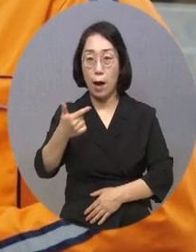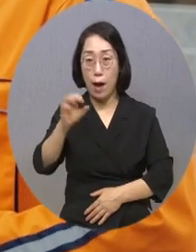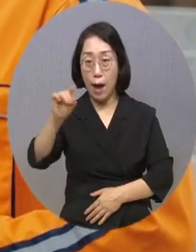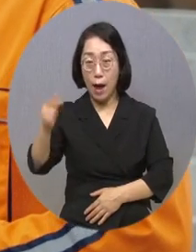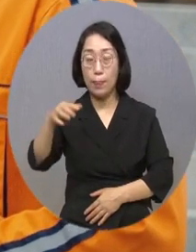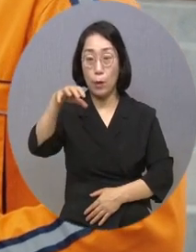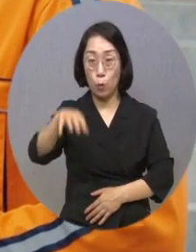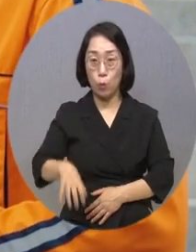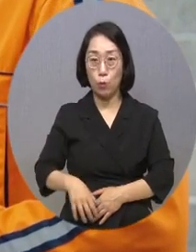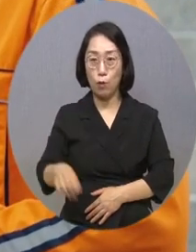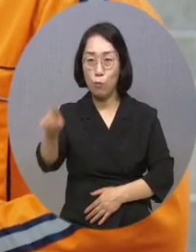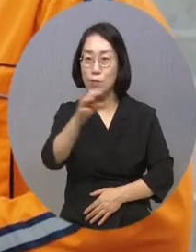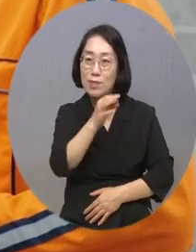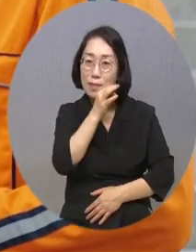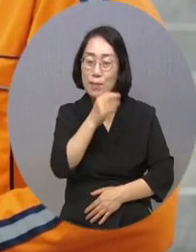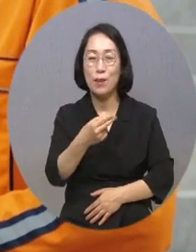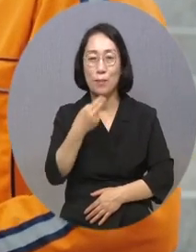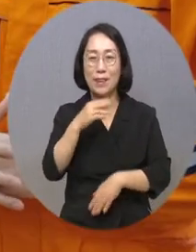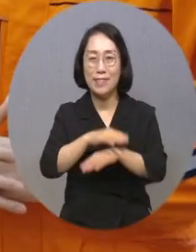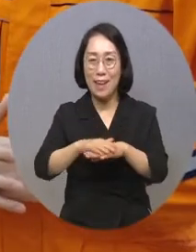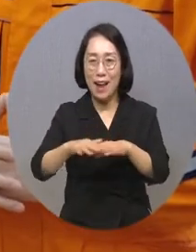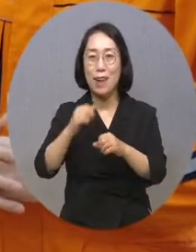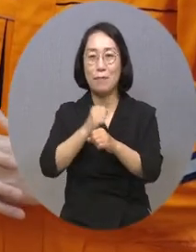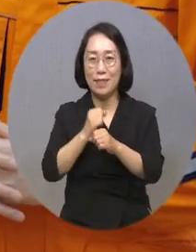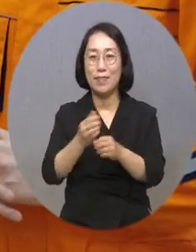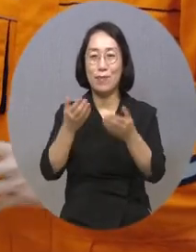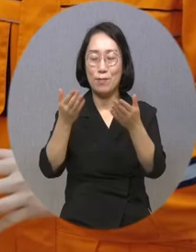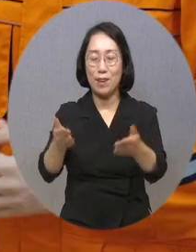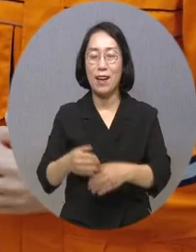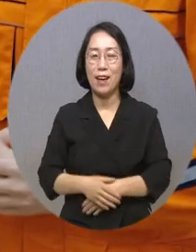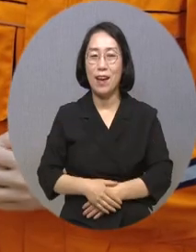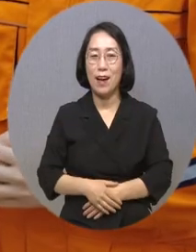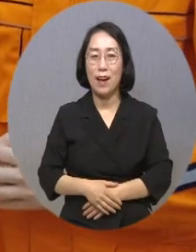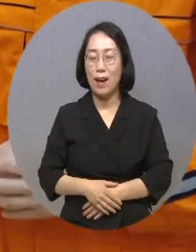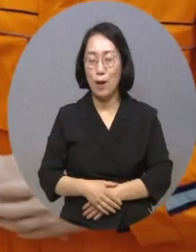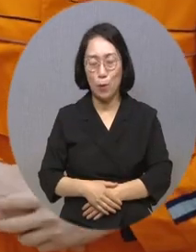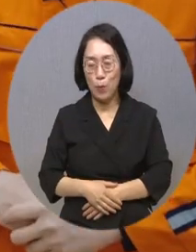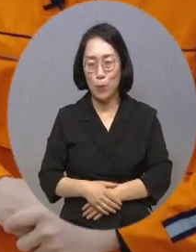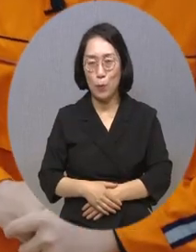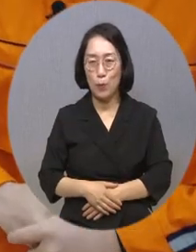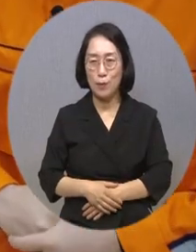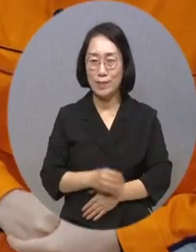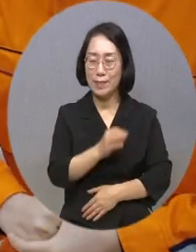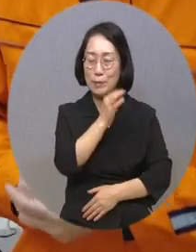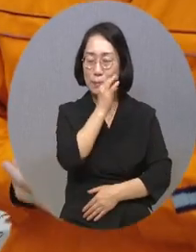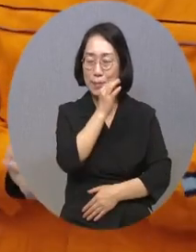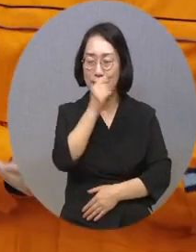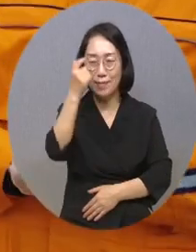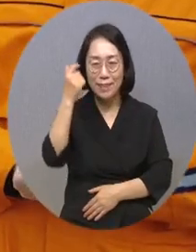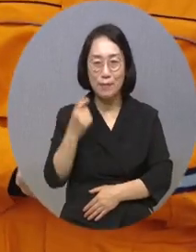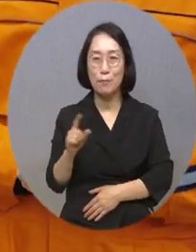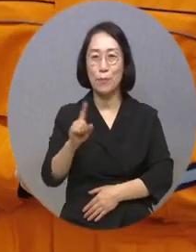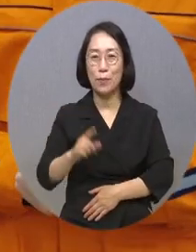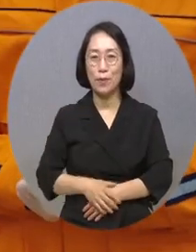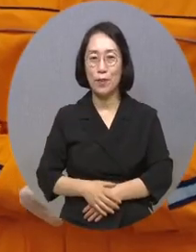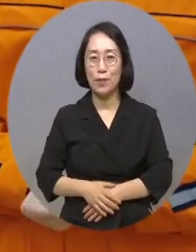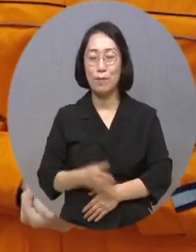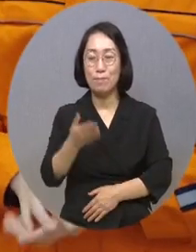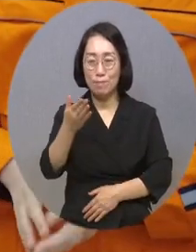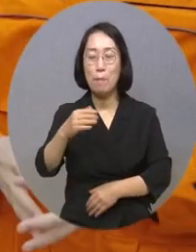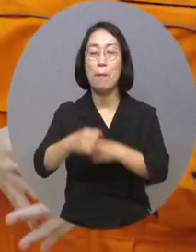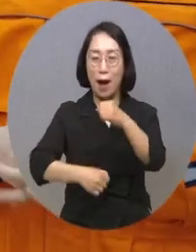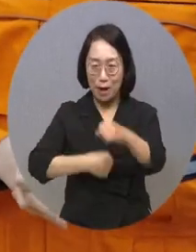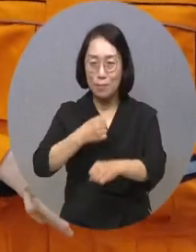여러분들이 보시기에 무한하지 않게 잘 만들어가지고 네. 벌써부터 무한해지는 이유는 뭘까요? 네. 아, 오늘은 괜찮아요. 누나 무한대로